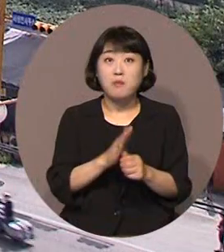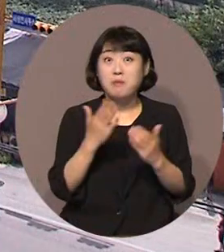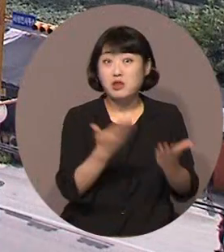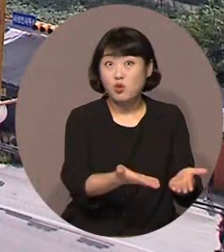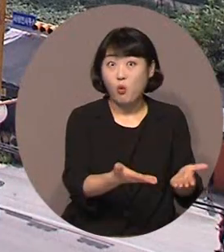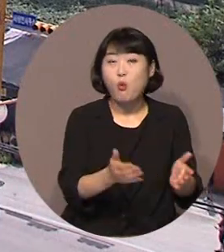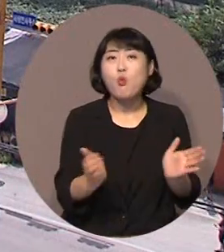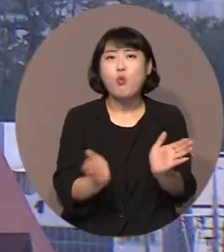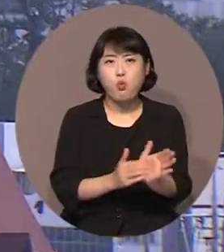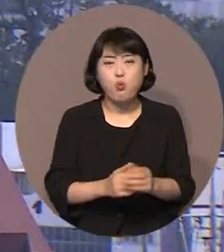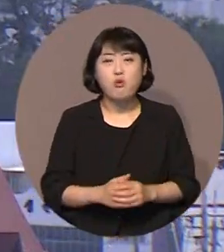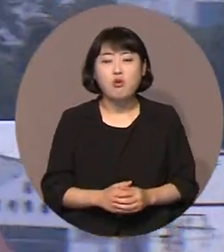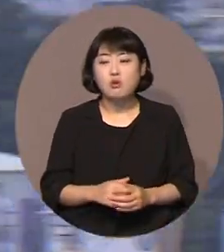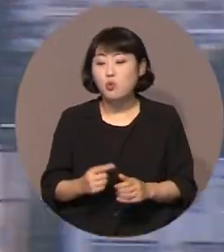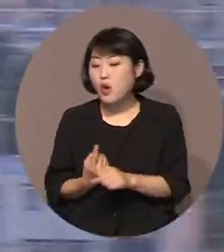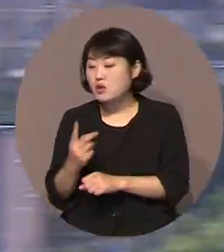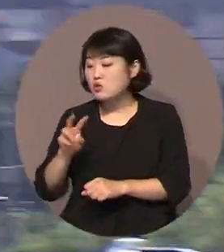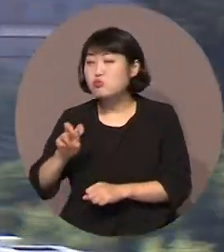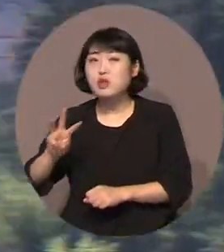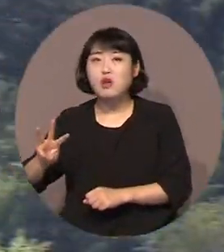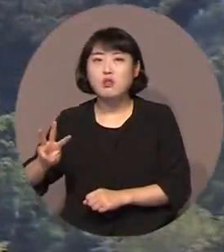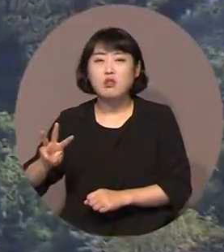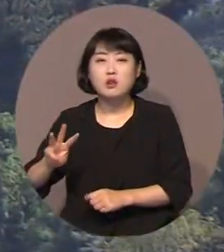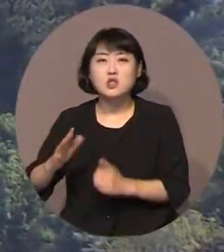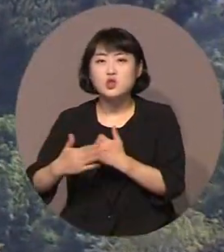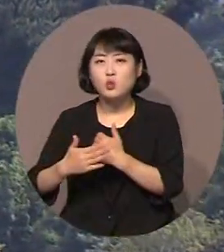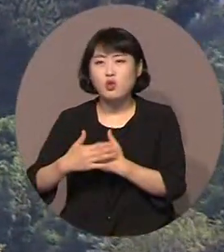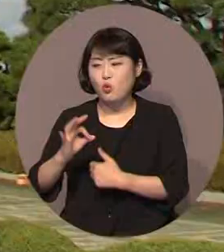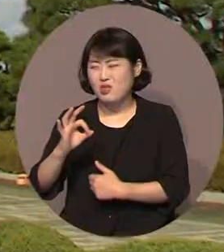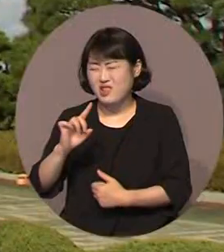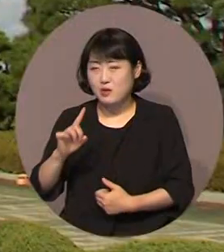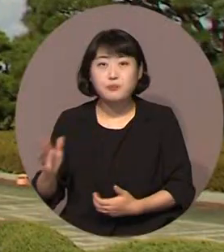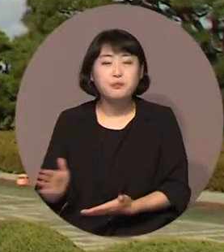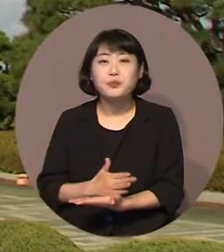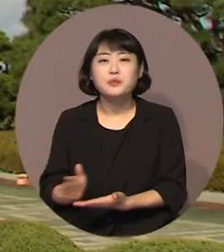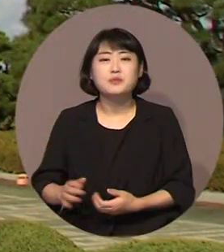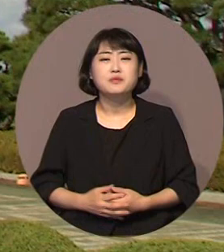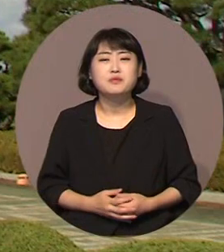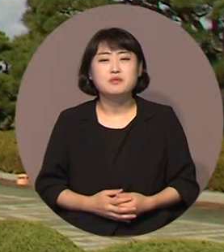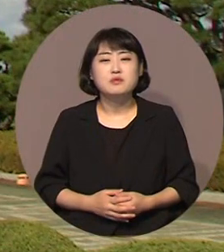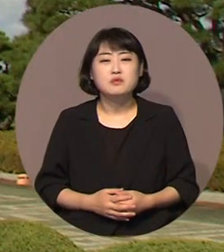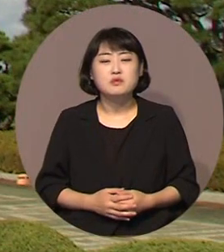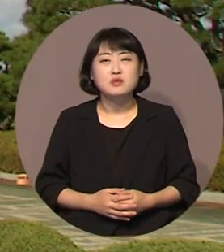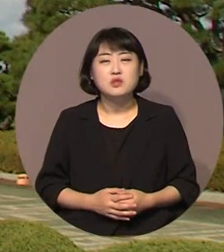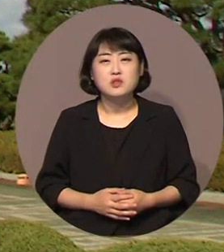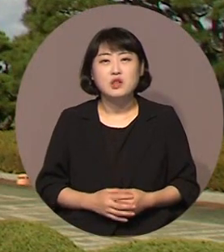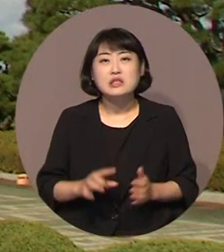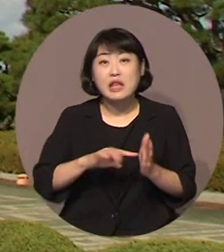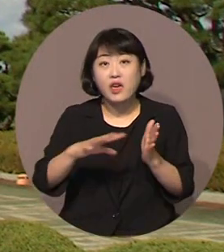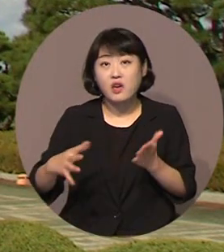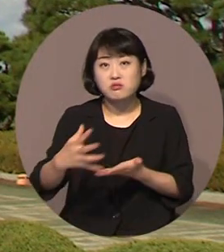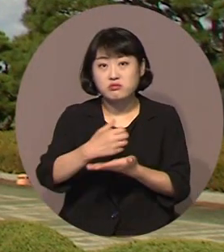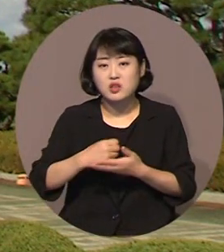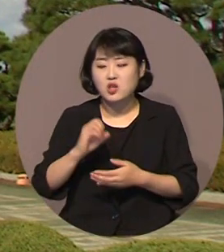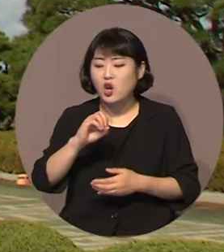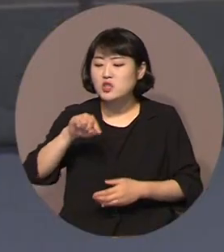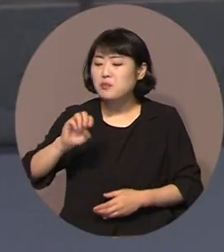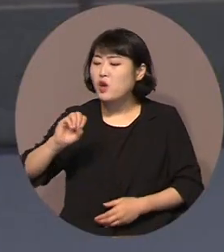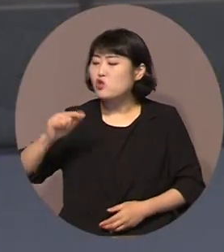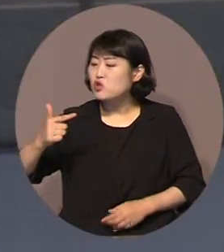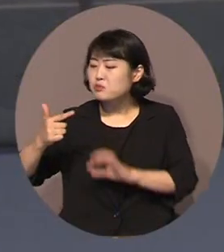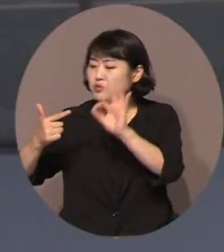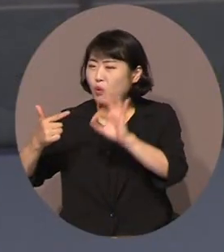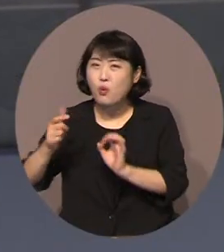반면 나머지 23곳은 전무했습니다. 지방 교부세 비율을 최소한 0.06%라도